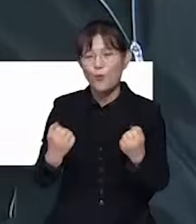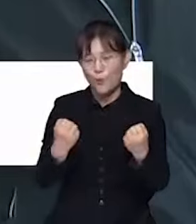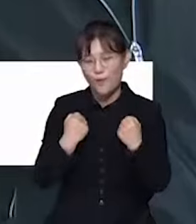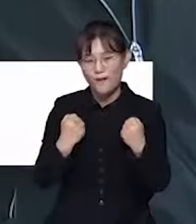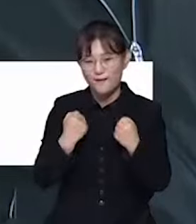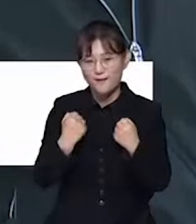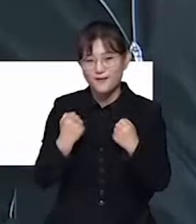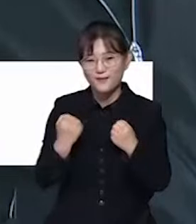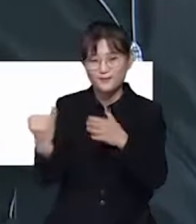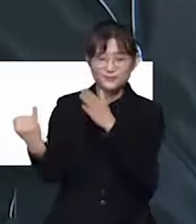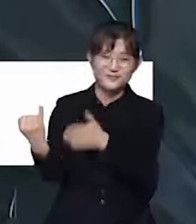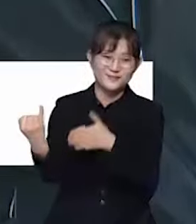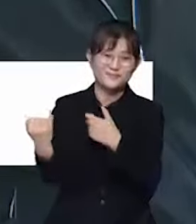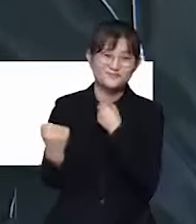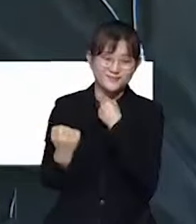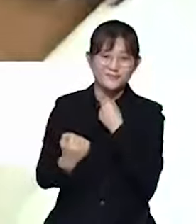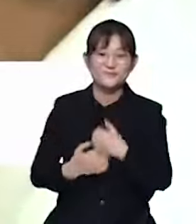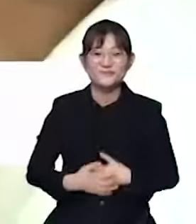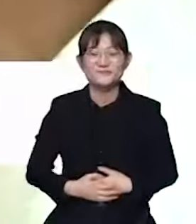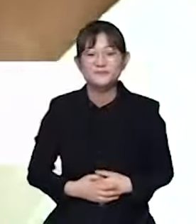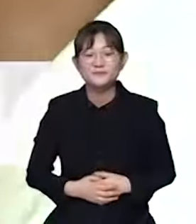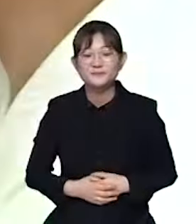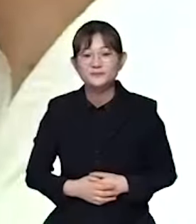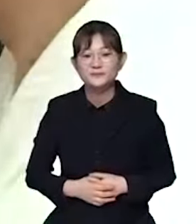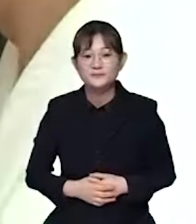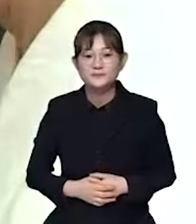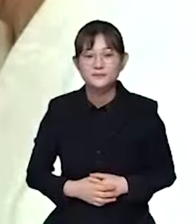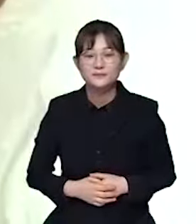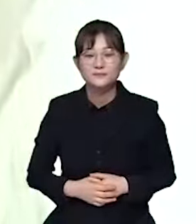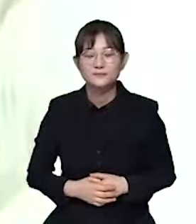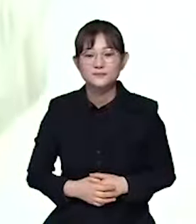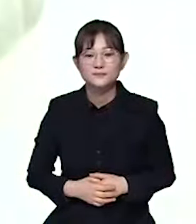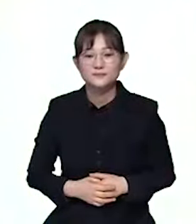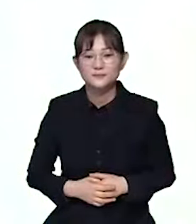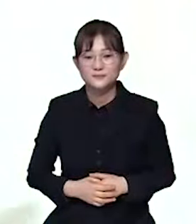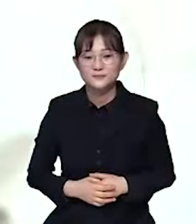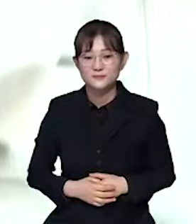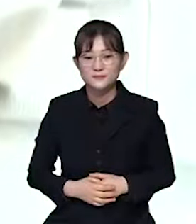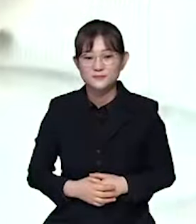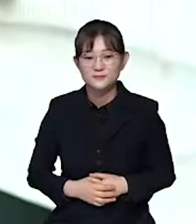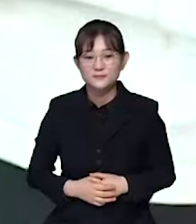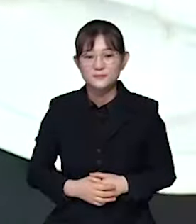그래서 건강하라고 그러네요. KBC 박성호입니다.